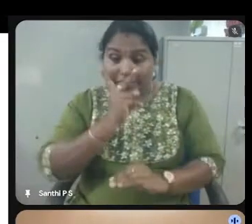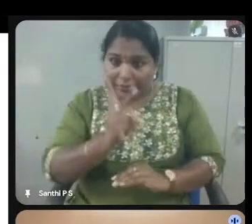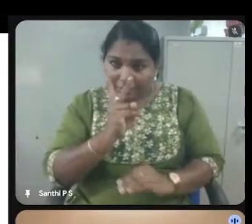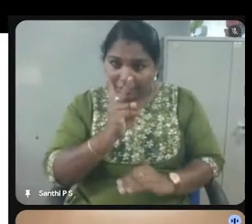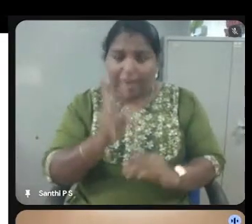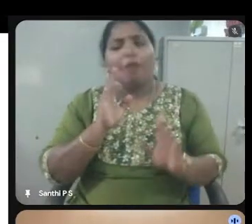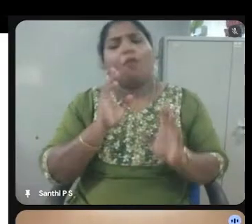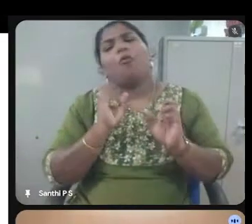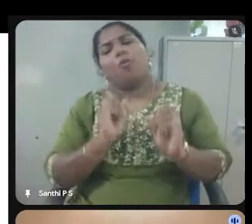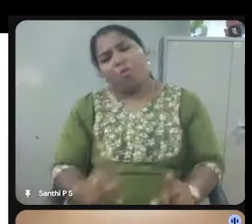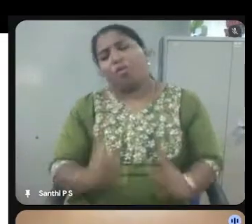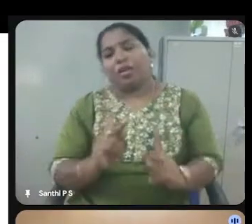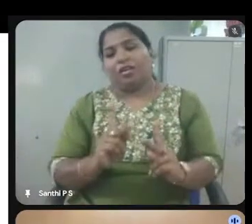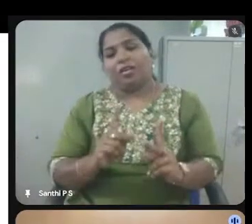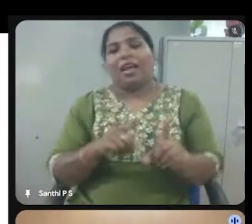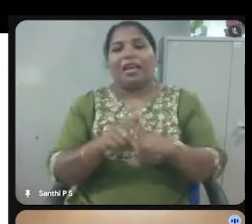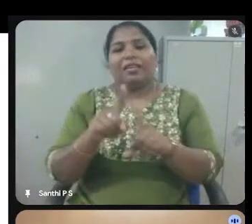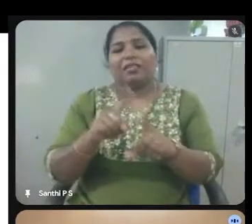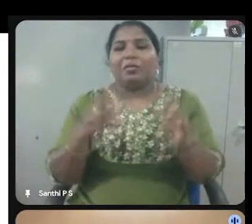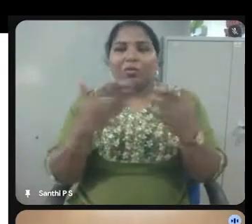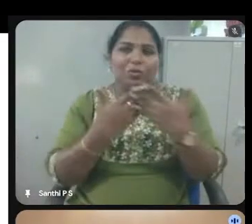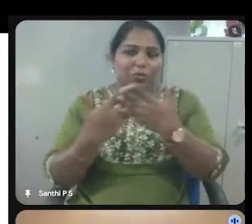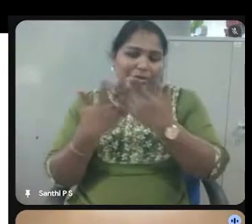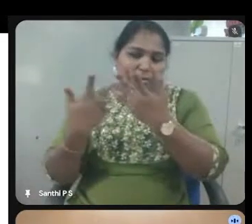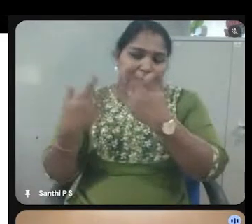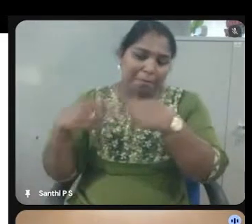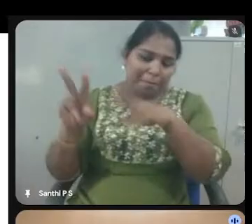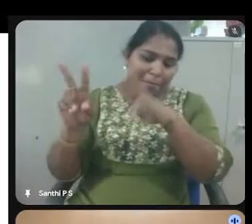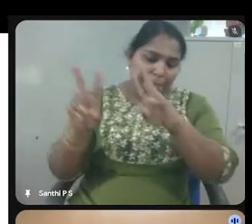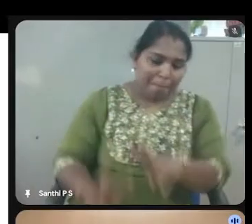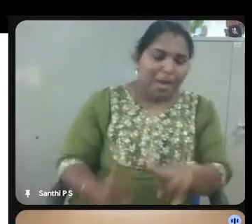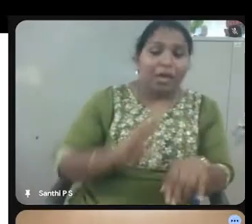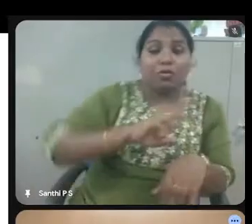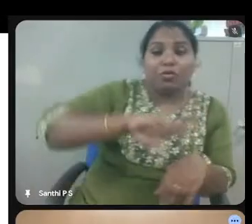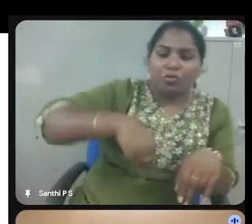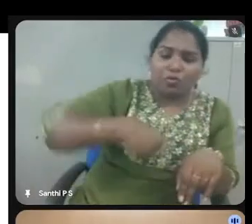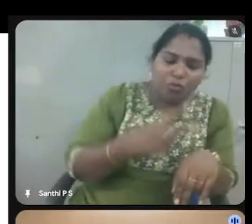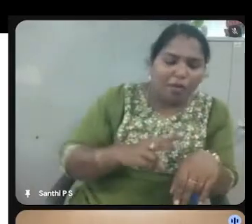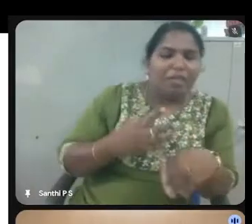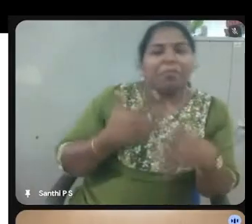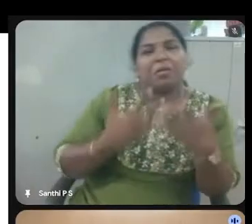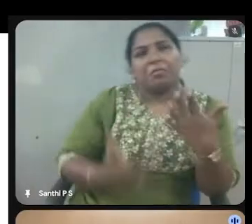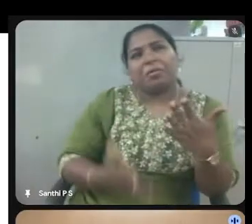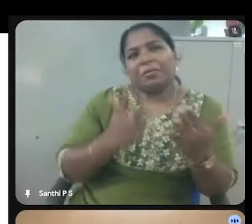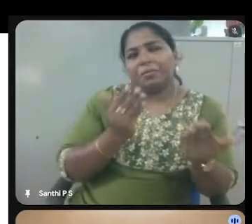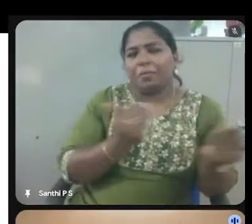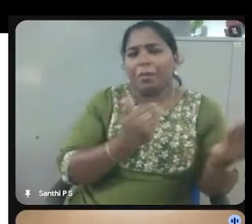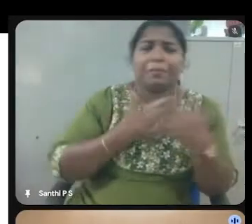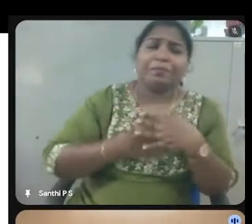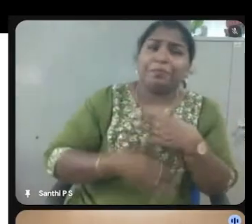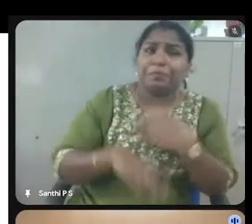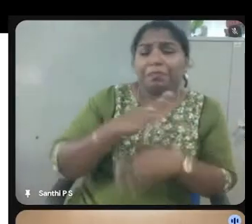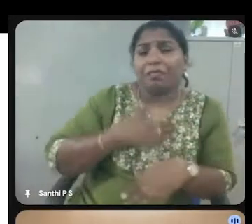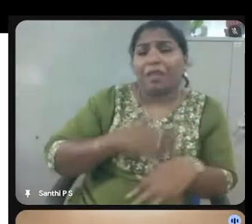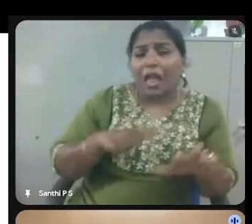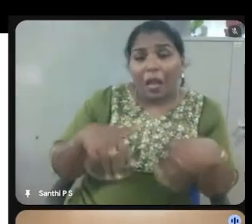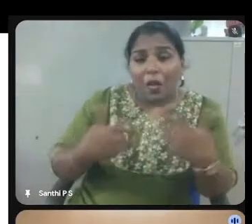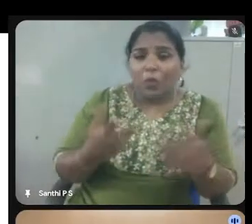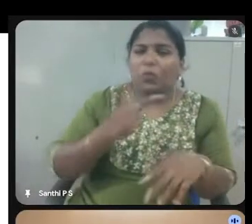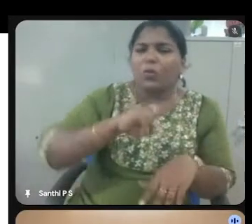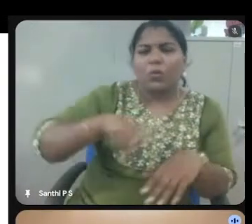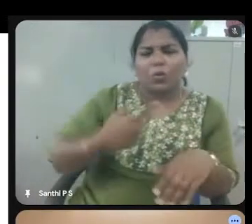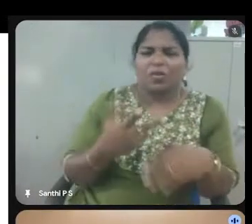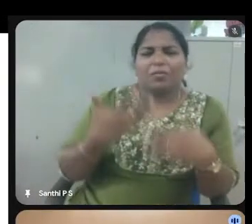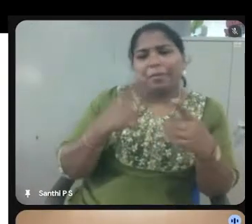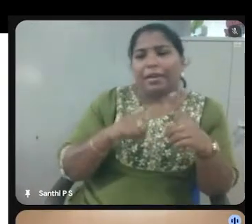ഇപ്പം സ്കൂളിൽ നിന്ന് വന്നാൽ 2 മണിക്കൂർ പാരന്റ്സ് വരുന്നവരെ കുട്ടിയെ എന്താ പറയാ അടക്കിയിരുത്താൻ നമുക്ക് കൊടുത്തേ പറ്റുള്ളൂ എന്നൊക്കെ സാഹചര്യം ചിലപ്പോൾ നമ്മുടെ